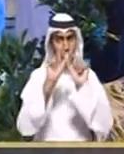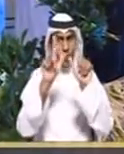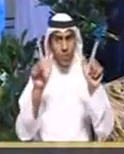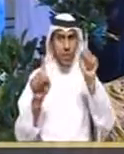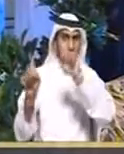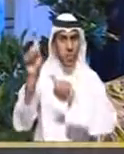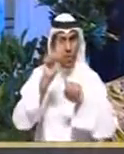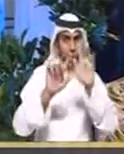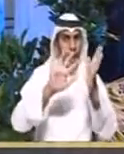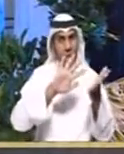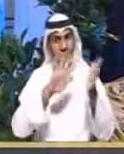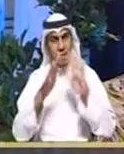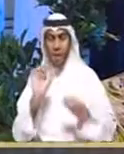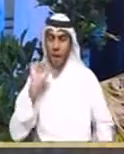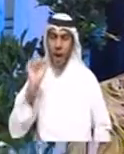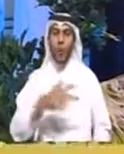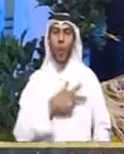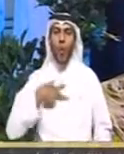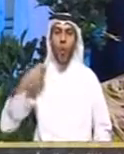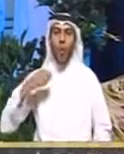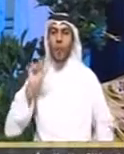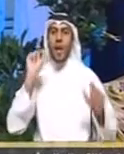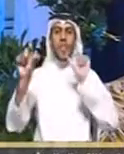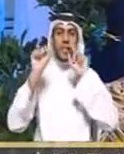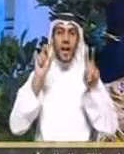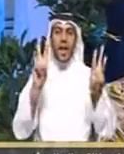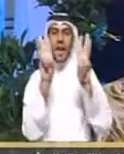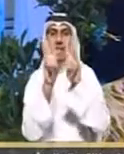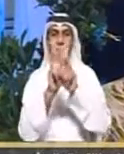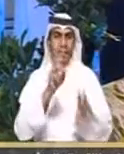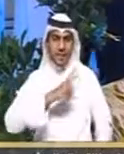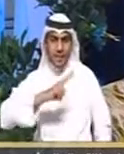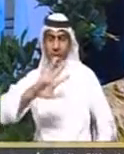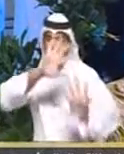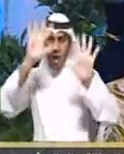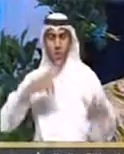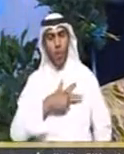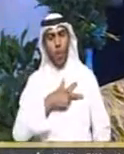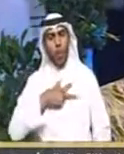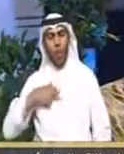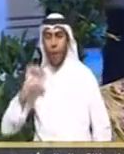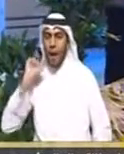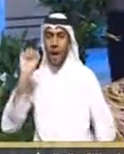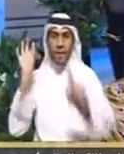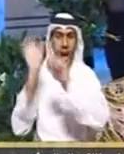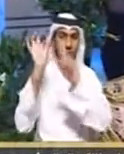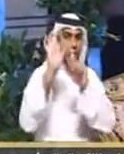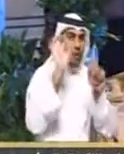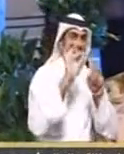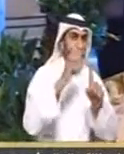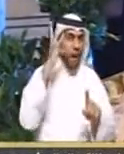سيشن، وكانت من يعني تحدثت عن أغلبية الأهداف التنمية